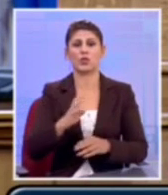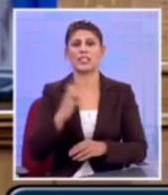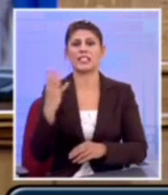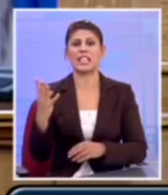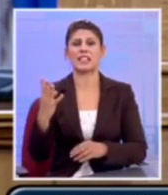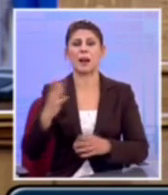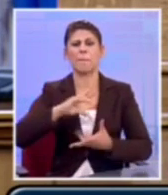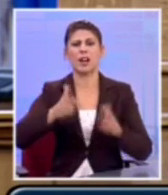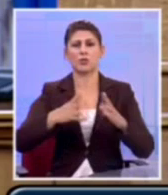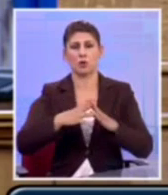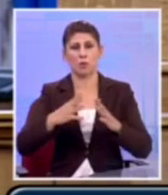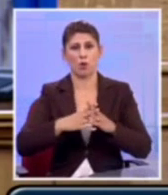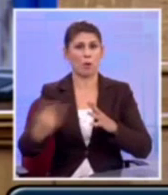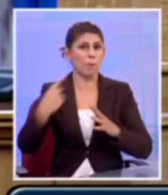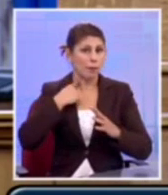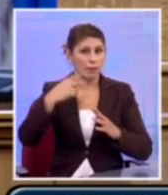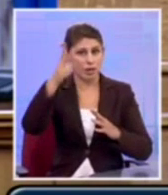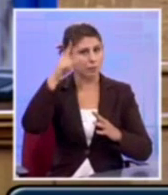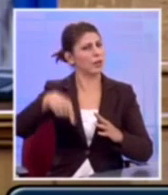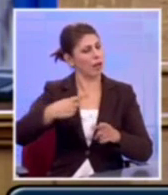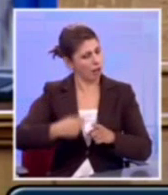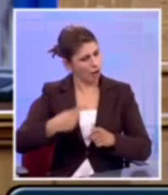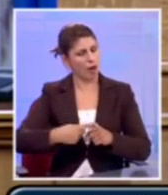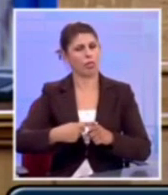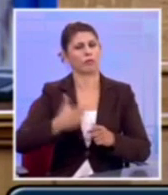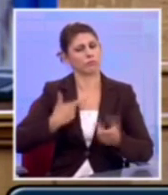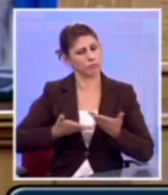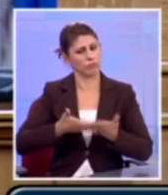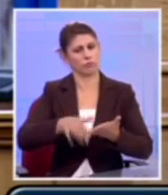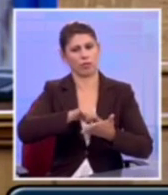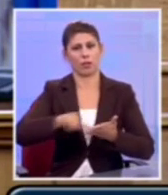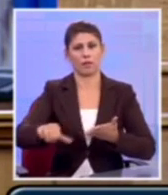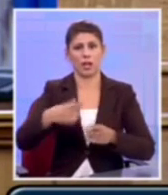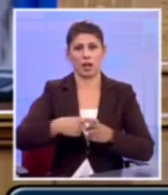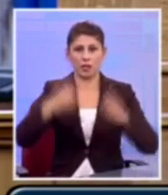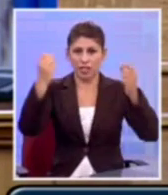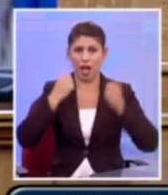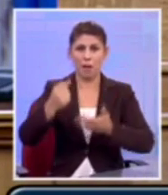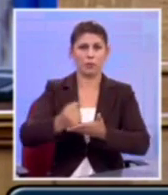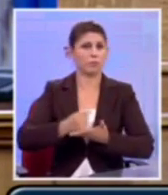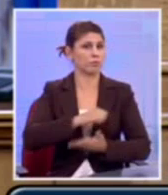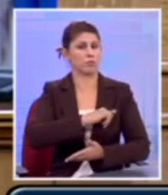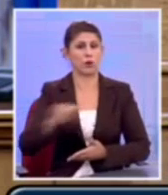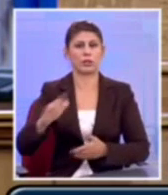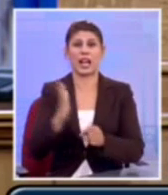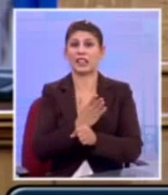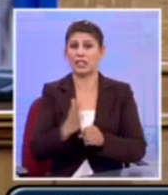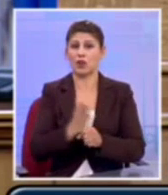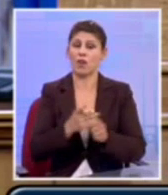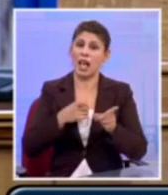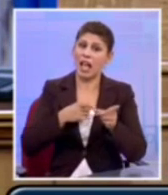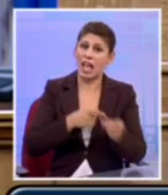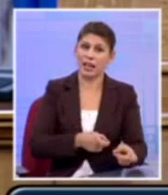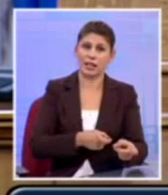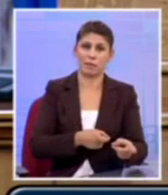Πόλεμο. Η Ελλάδα δεν αποζημιώθηκε ποτέ για τις καταστροφές και τα